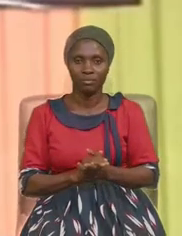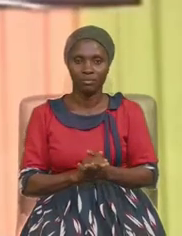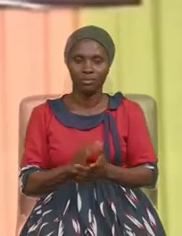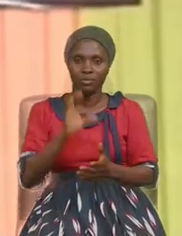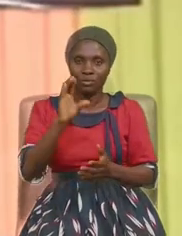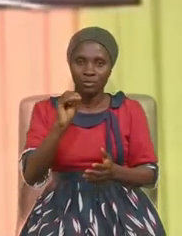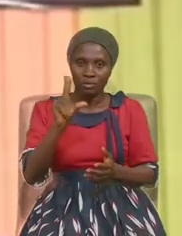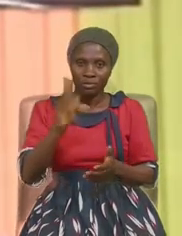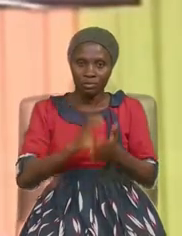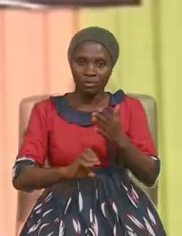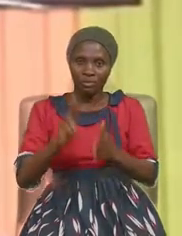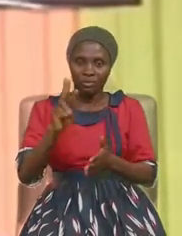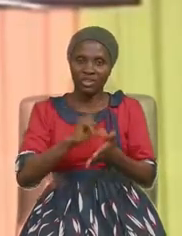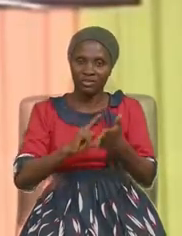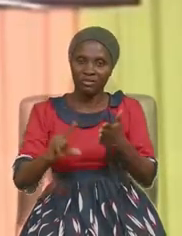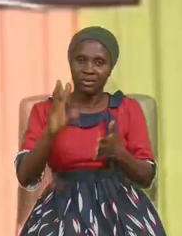Colossiens 2, 6.